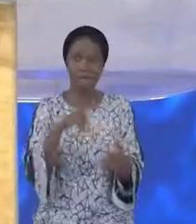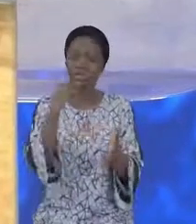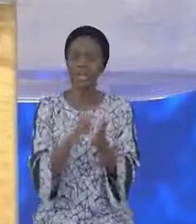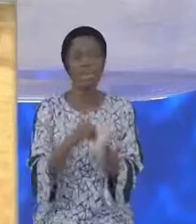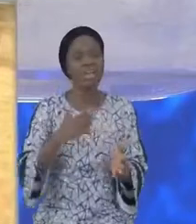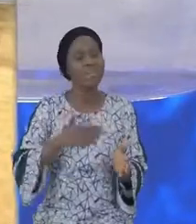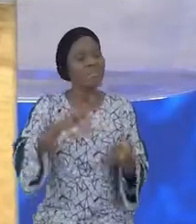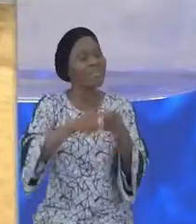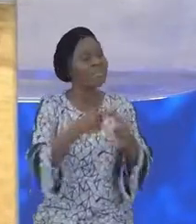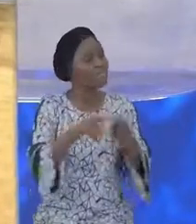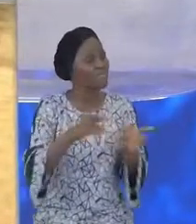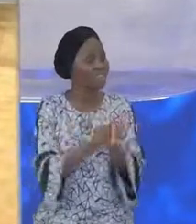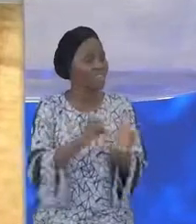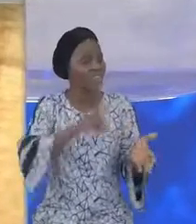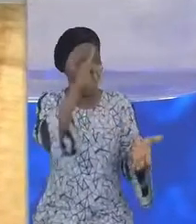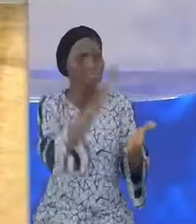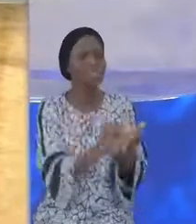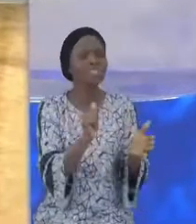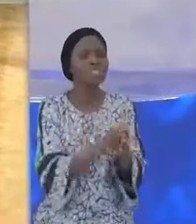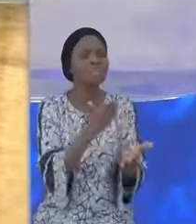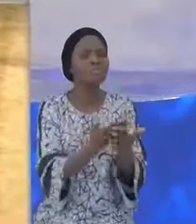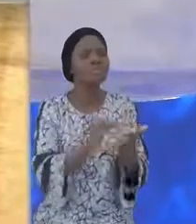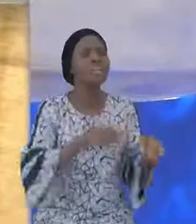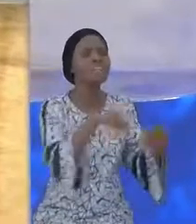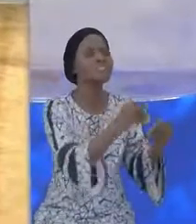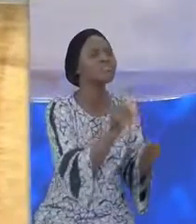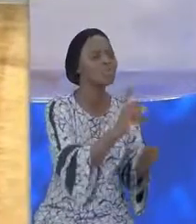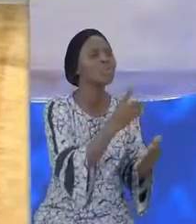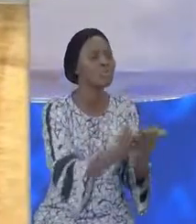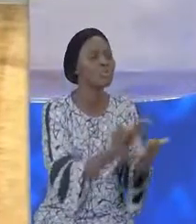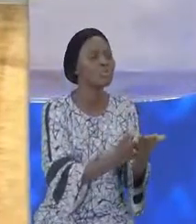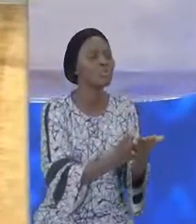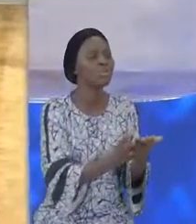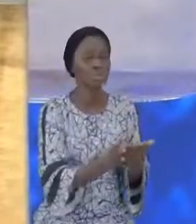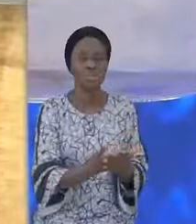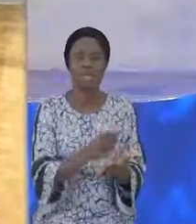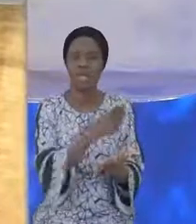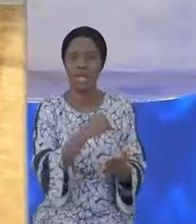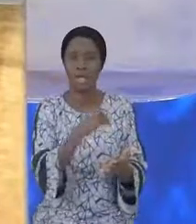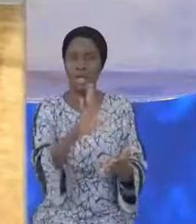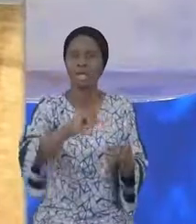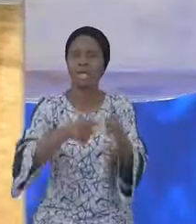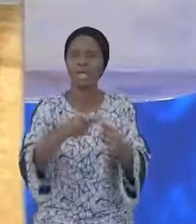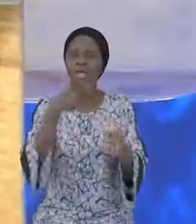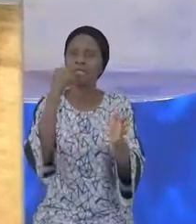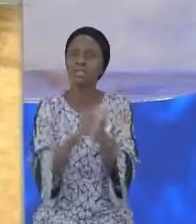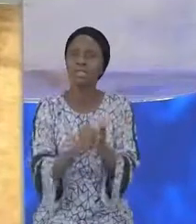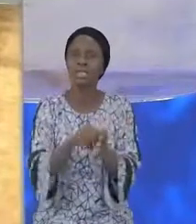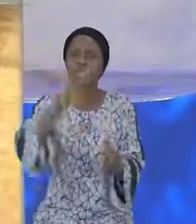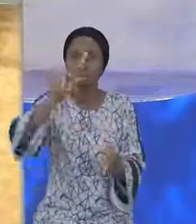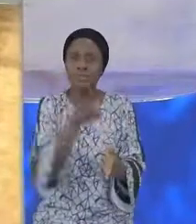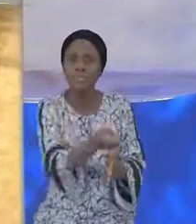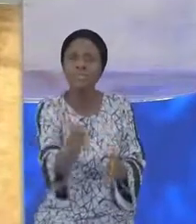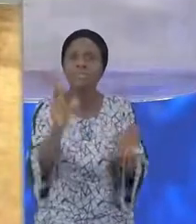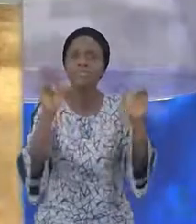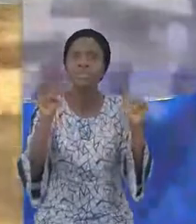ami intime, où est l'argent que je t'ai donné? Il a dit que le serpent